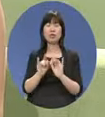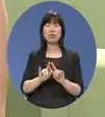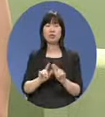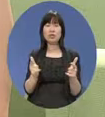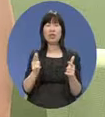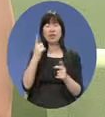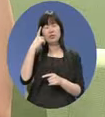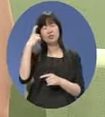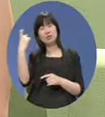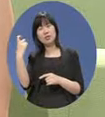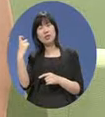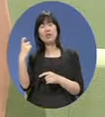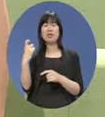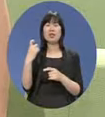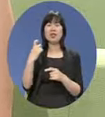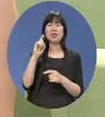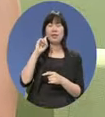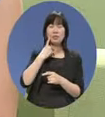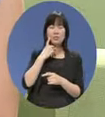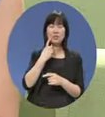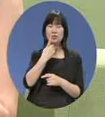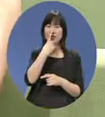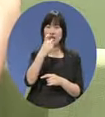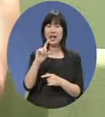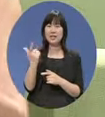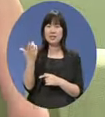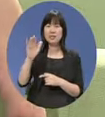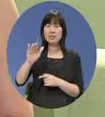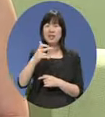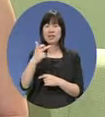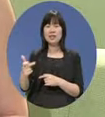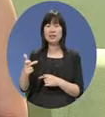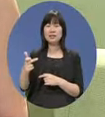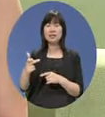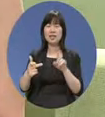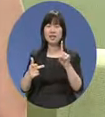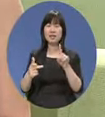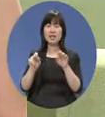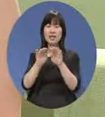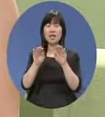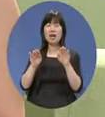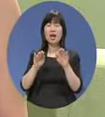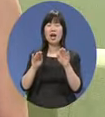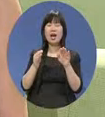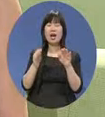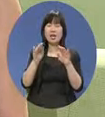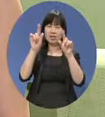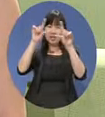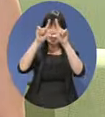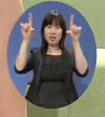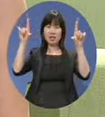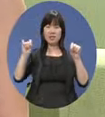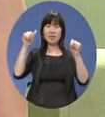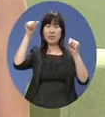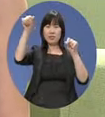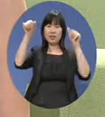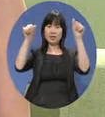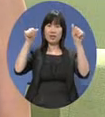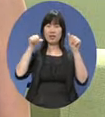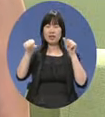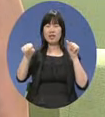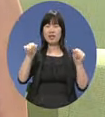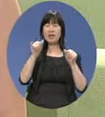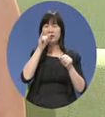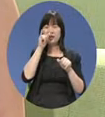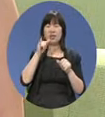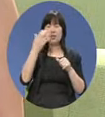추억거리 같은 것들 근사하게 아니더라도 진짜 거기에 큰 콜쿠팡 하나 대서 네. 그냥 우리가 앞쪽으로 꽂아주면 되잖아요.